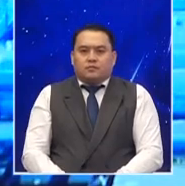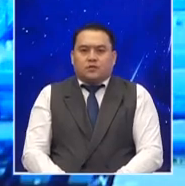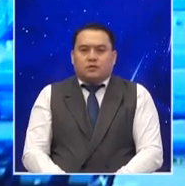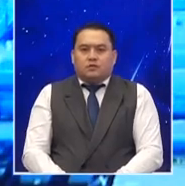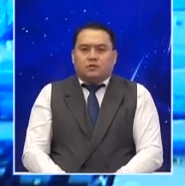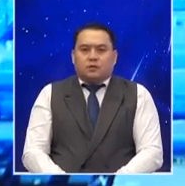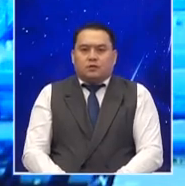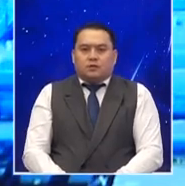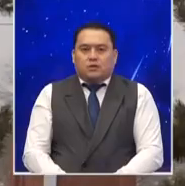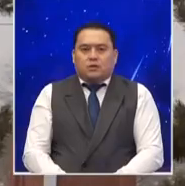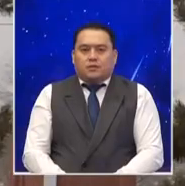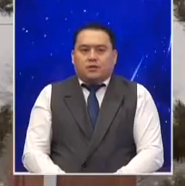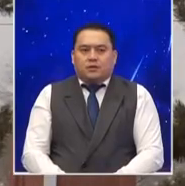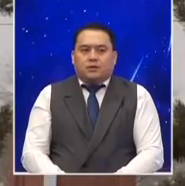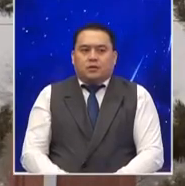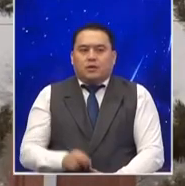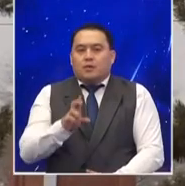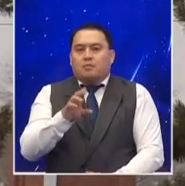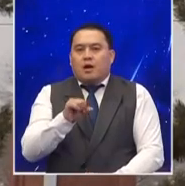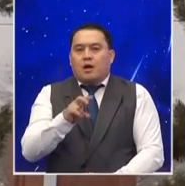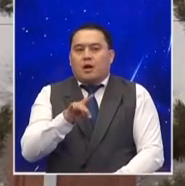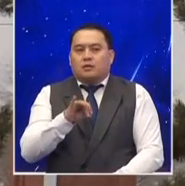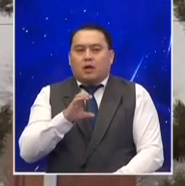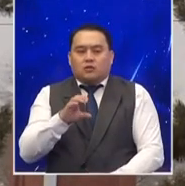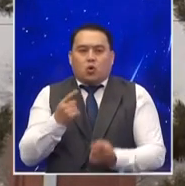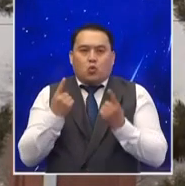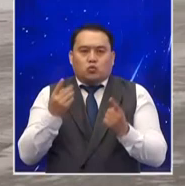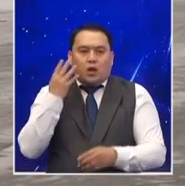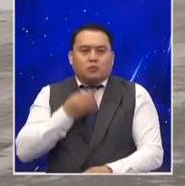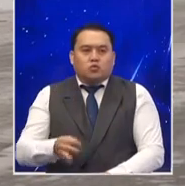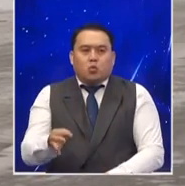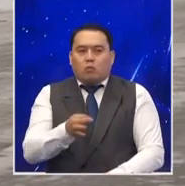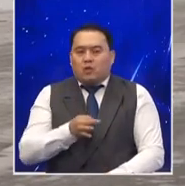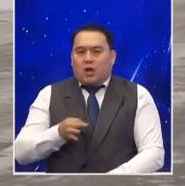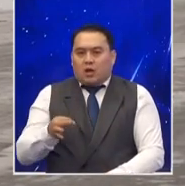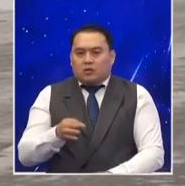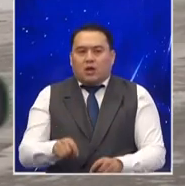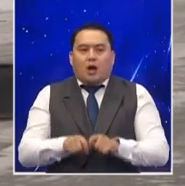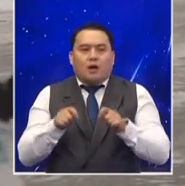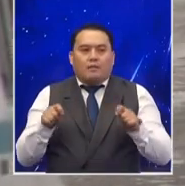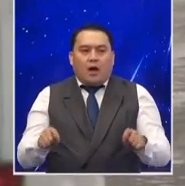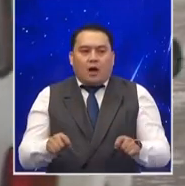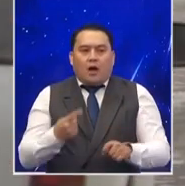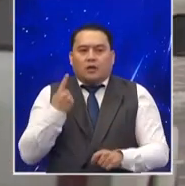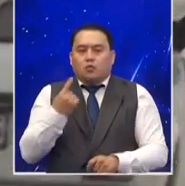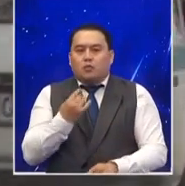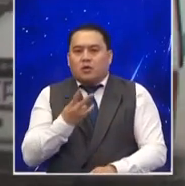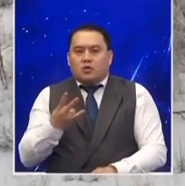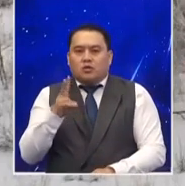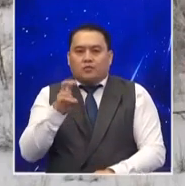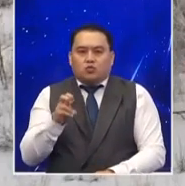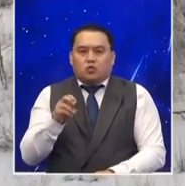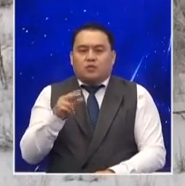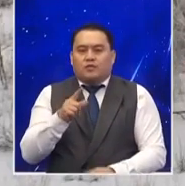Анитов. Баканасское лесное хозяйство – крупнейшее в Алматинской области. Оно раскинулось на 1